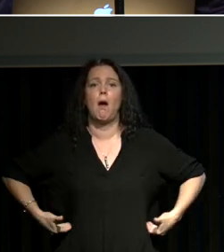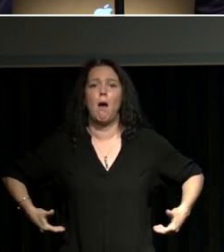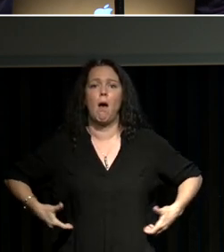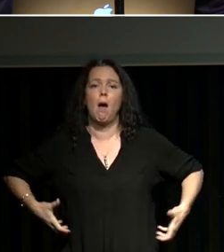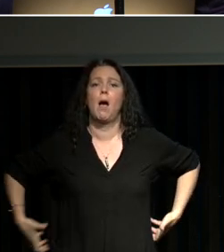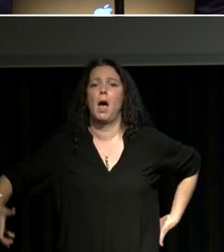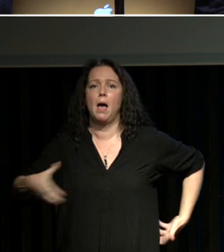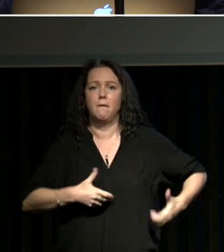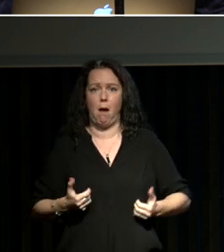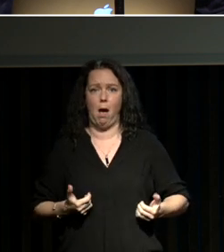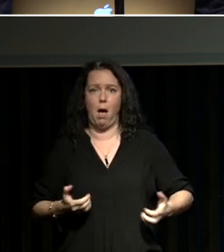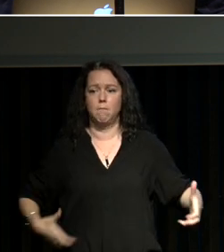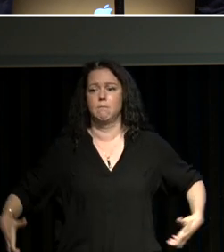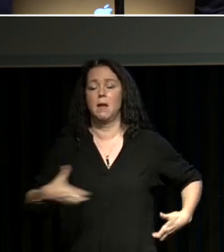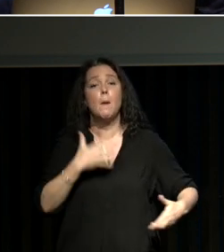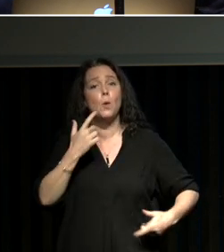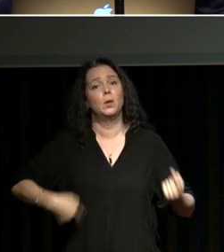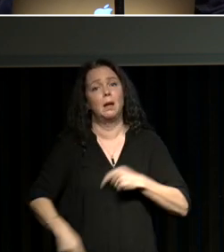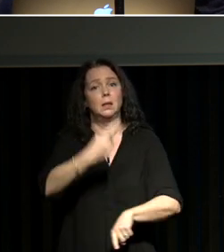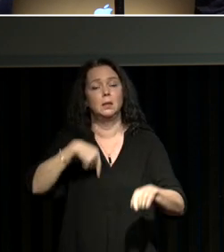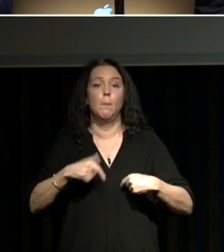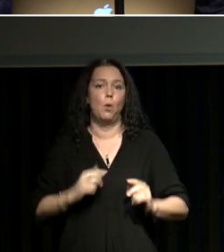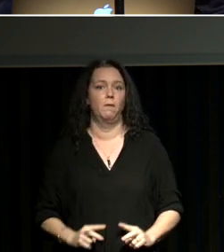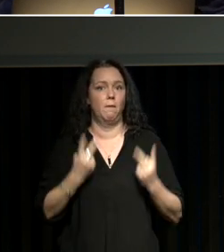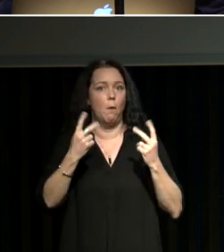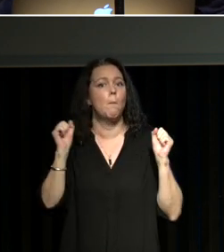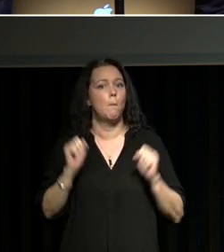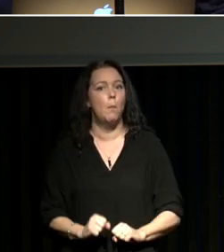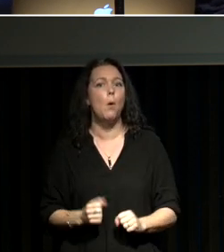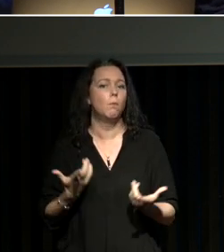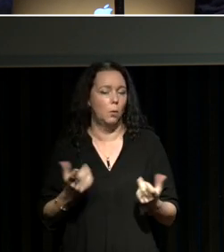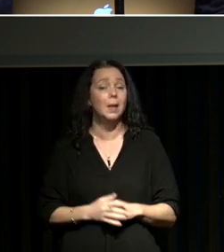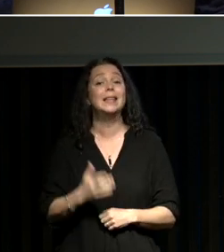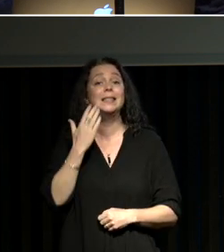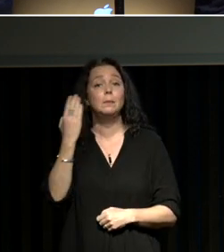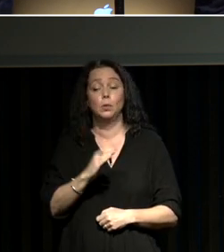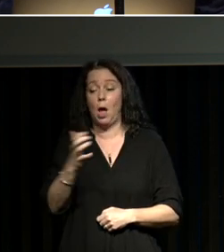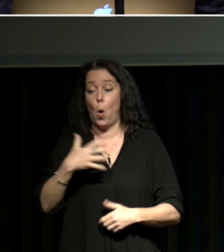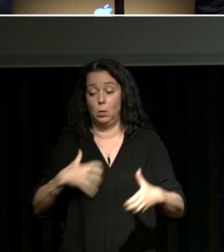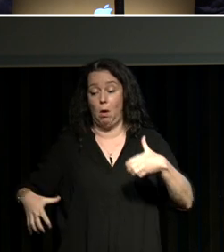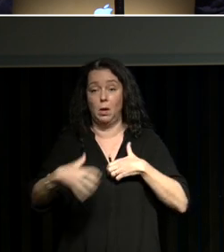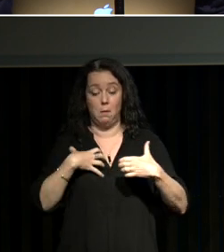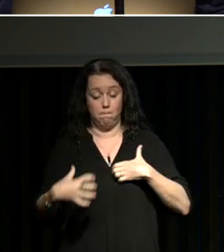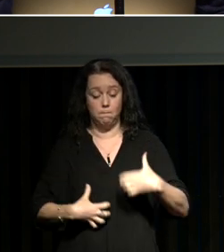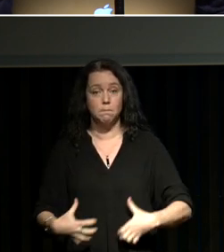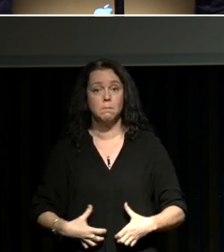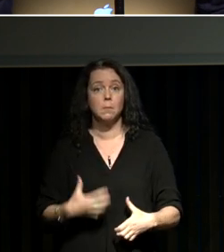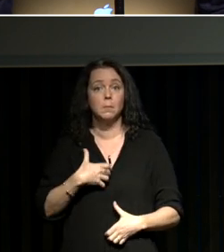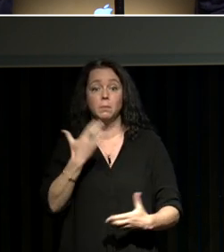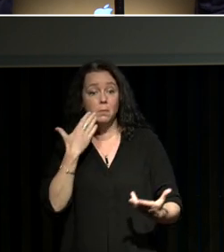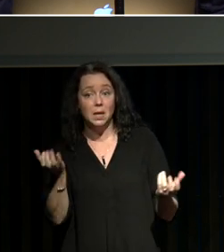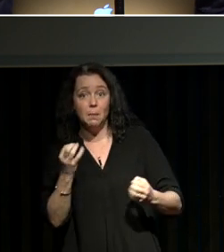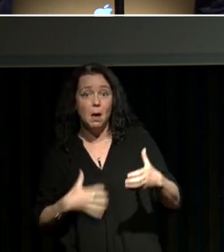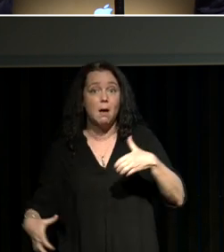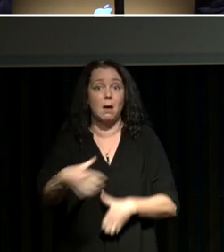beaucoup la vie. On peut survivre. Lorsqu'on a besoin d'un autre organe, sans transplantation, c'est la mort. Donc recevoir un organe,